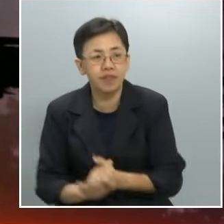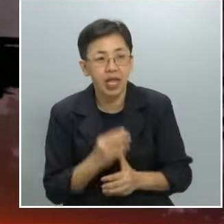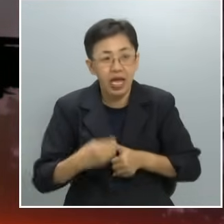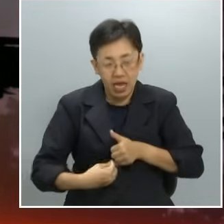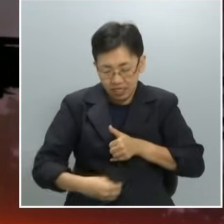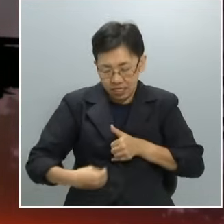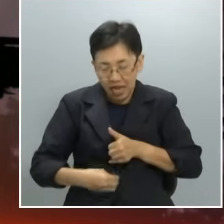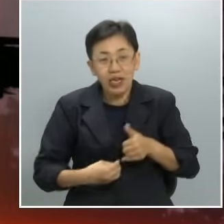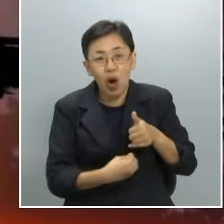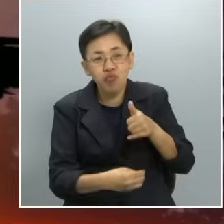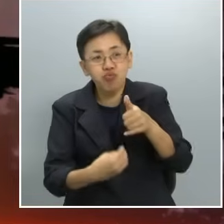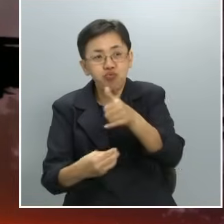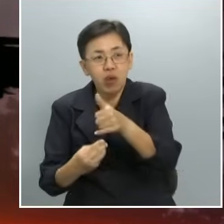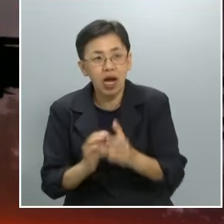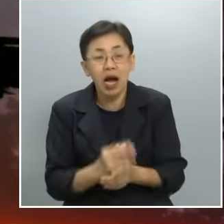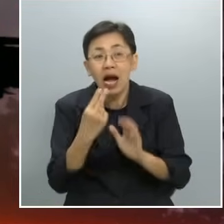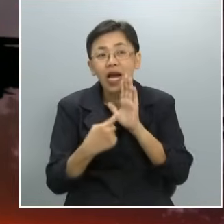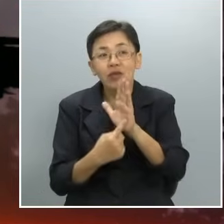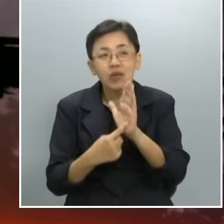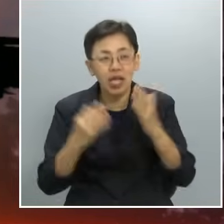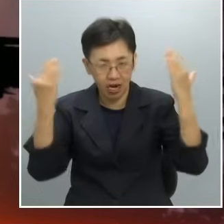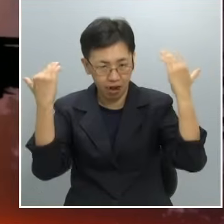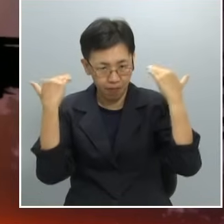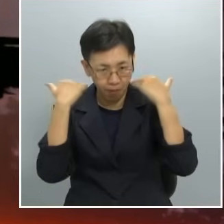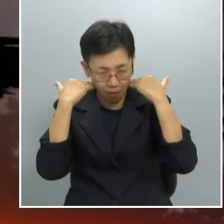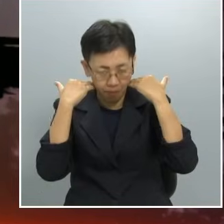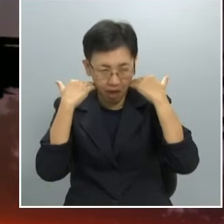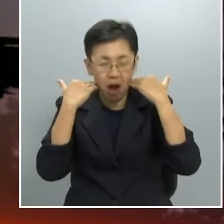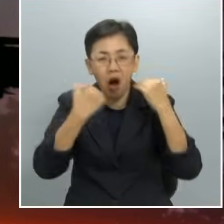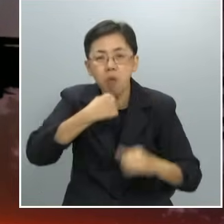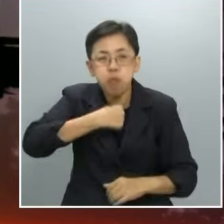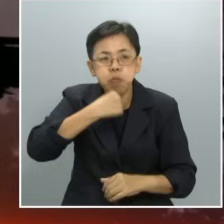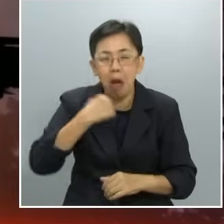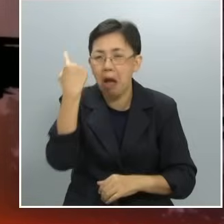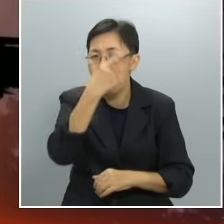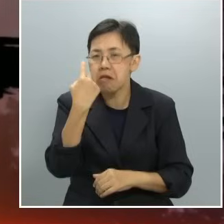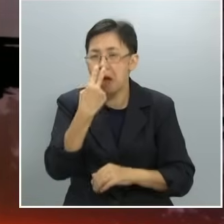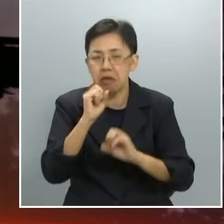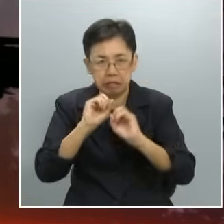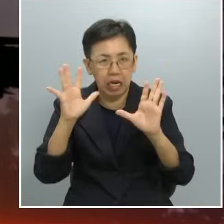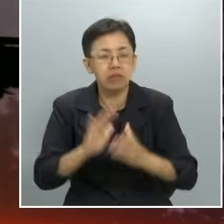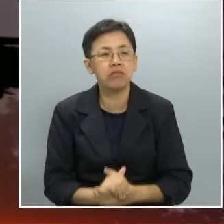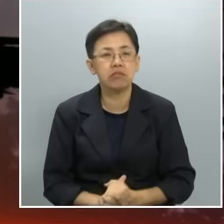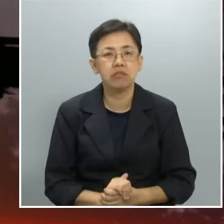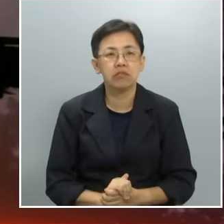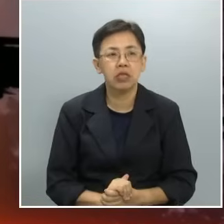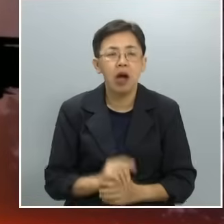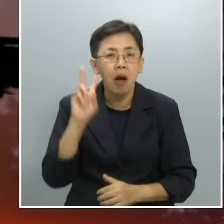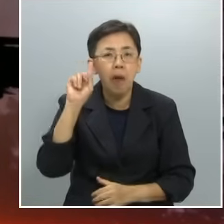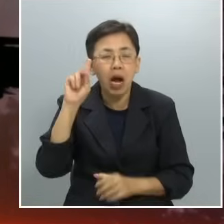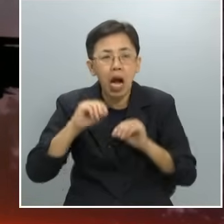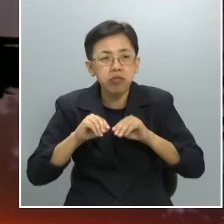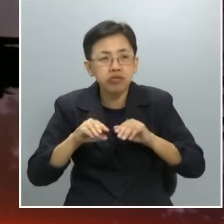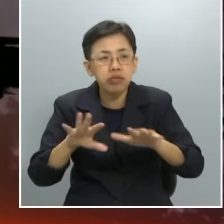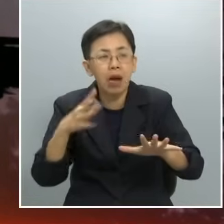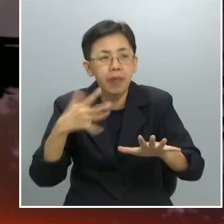ที่คุณลุงบอกนี่เราทำเป็นกราฟิกประมาณนี้เลยนะคะบอกเห็นหน้าชัดๆเลยหลังจากตกเป็นข่าวค่ะคุณยศ